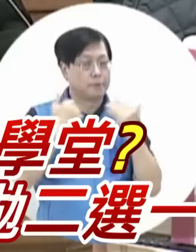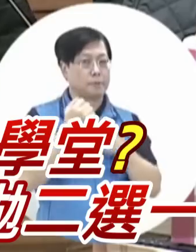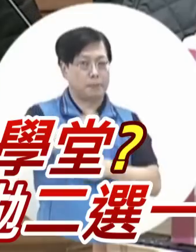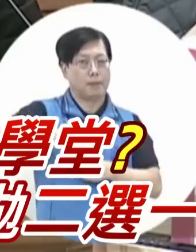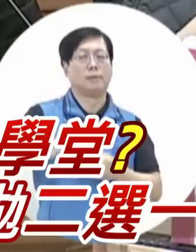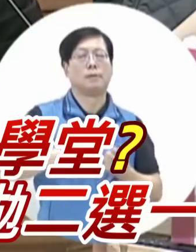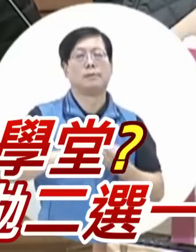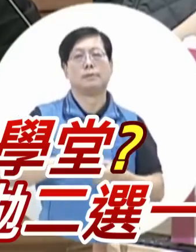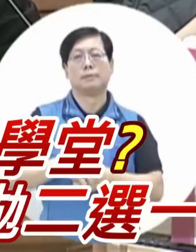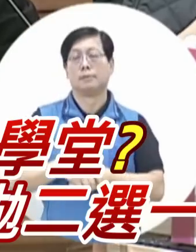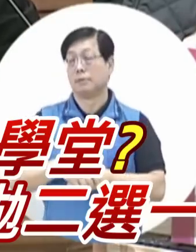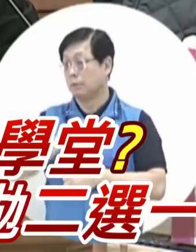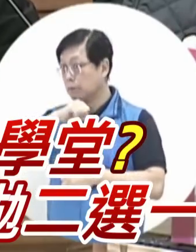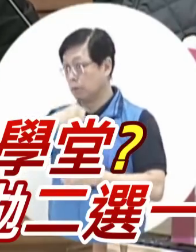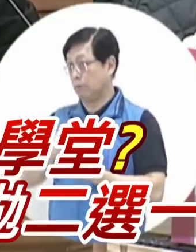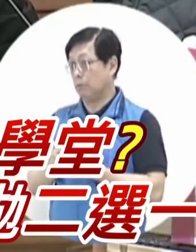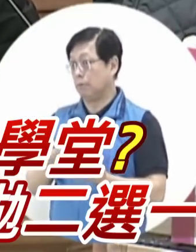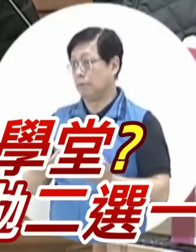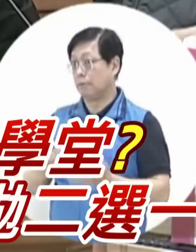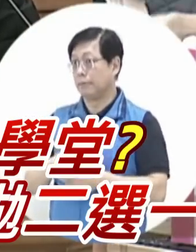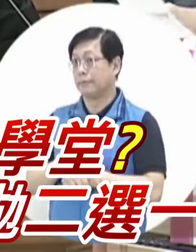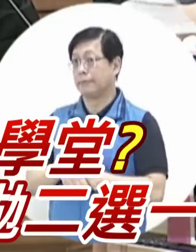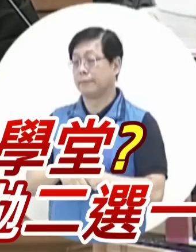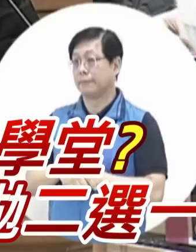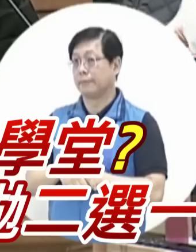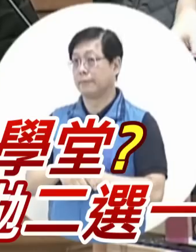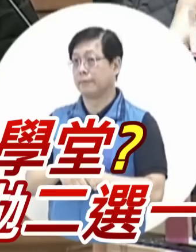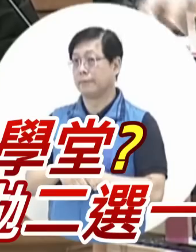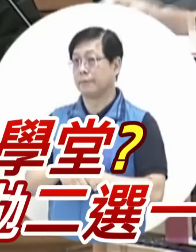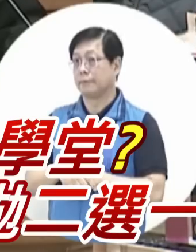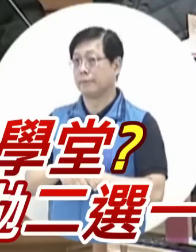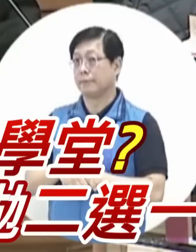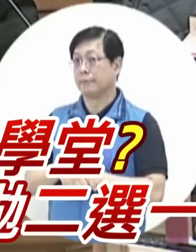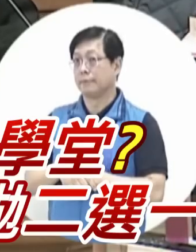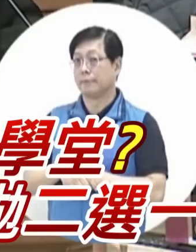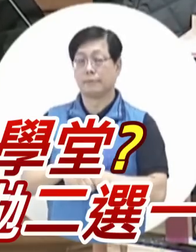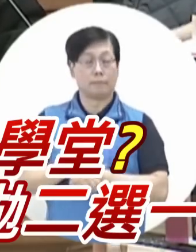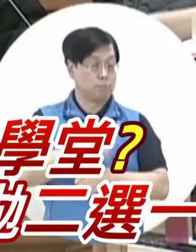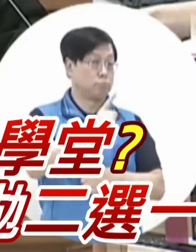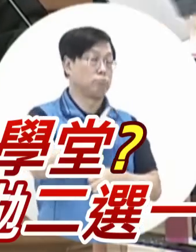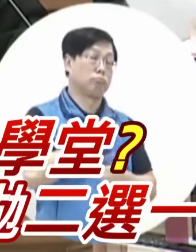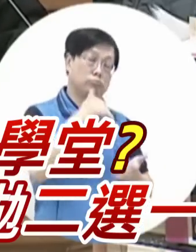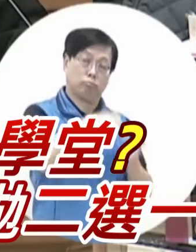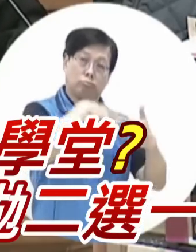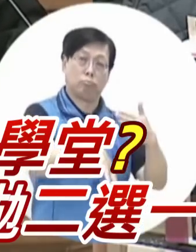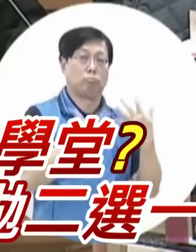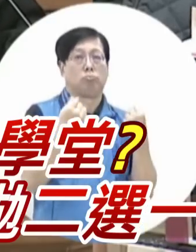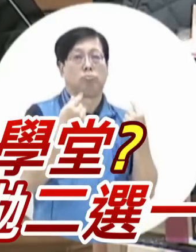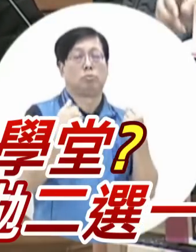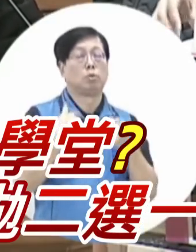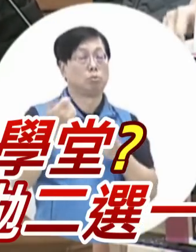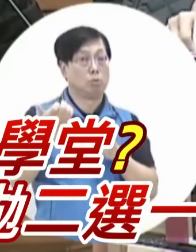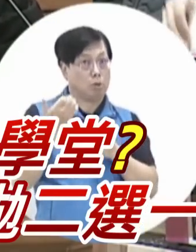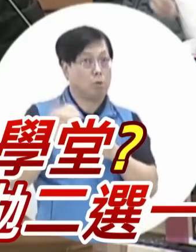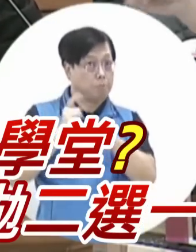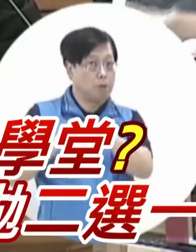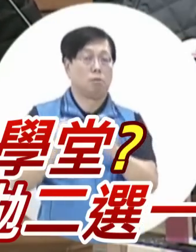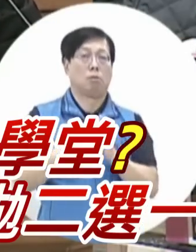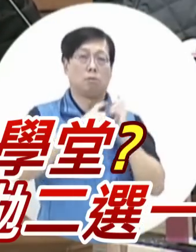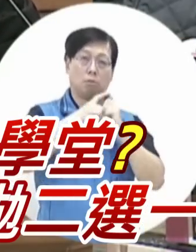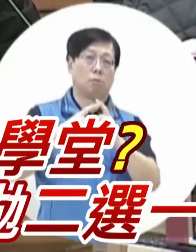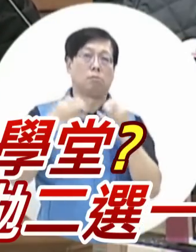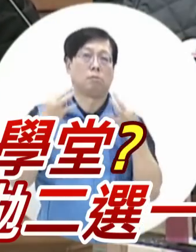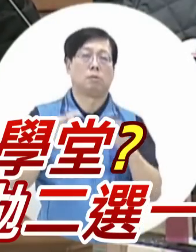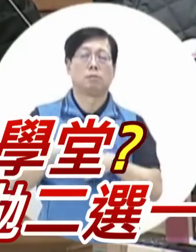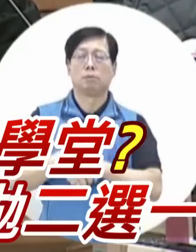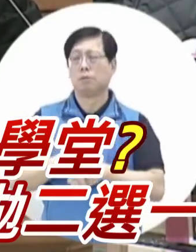对北韩啊，台湾的部分呢？ 这里面的结论就是这样子啊，我就答你的结论就好了。 市